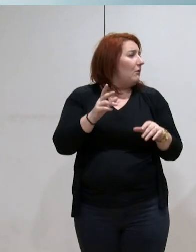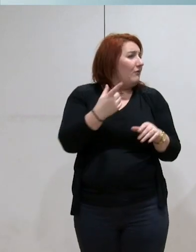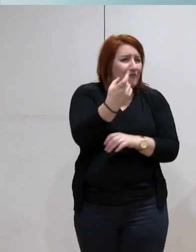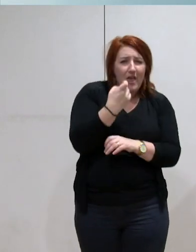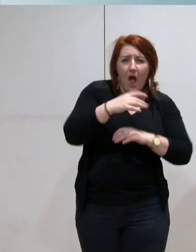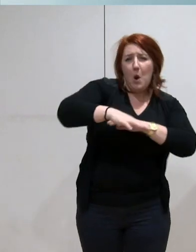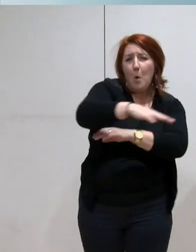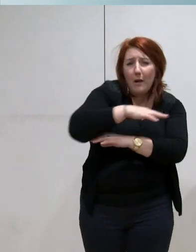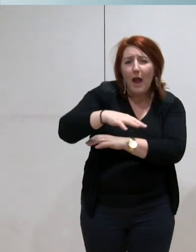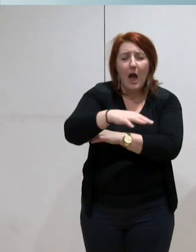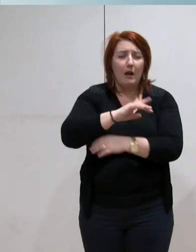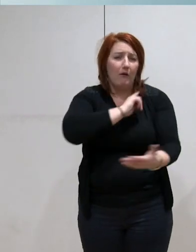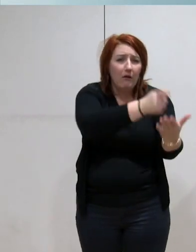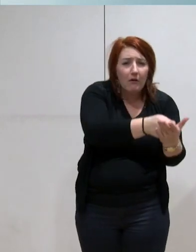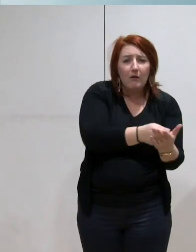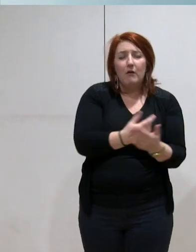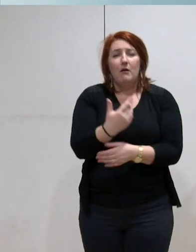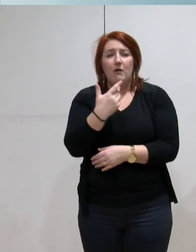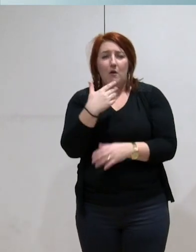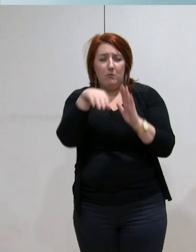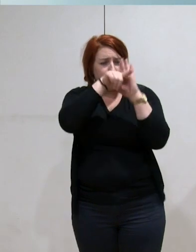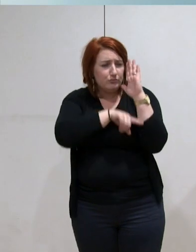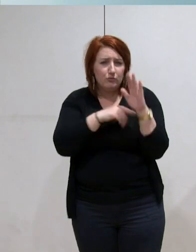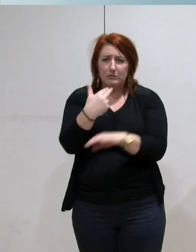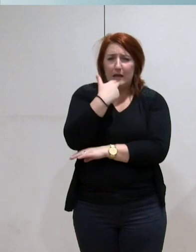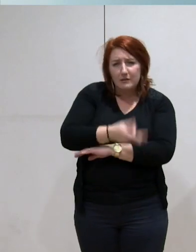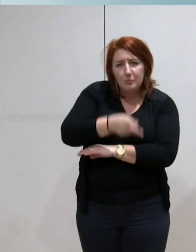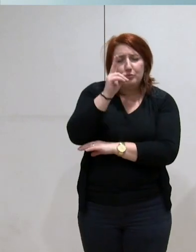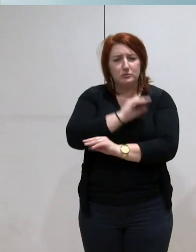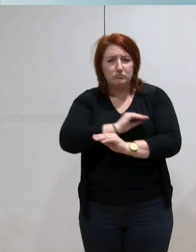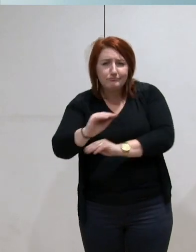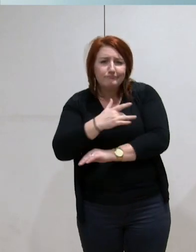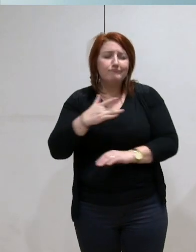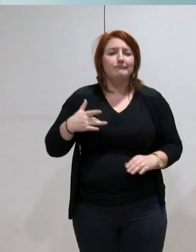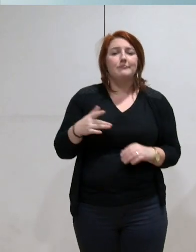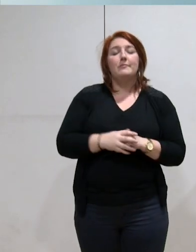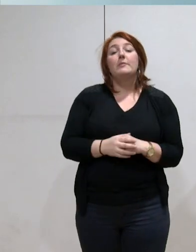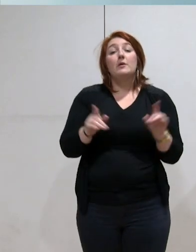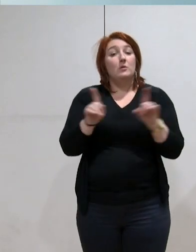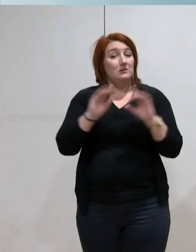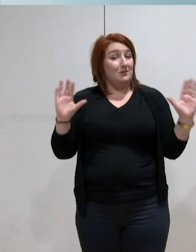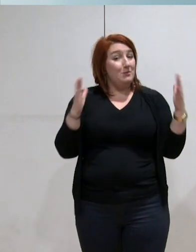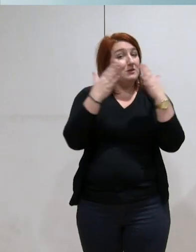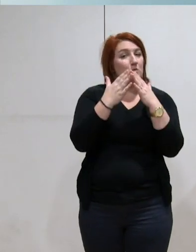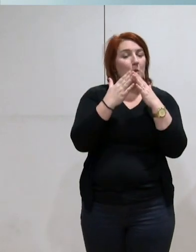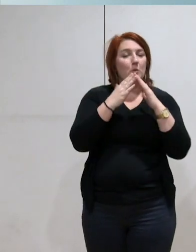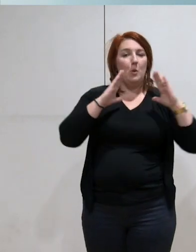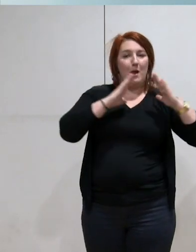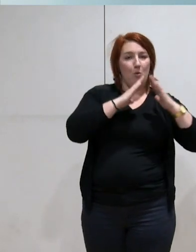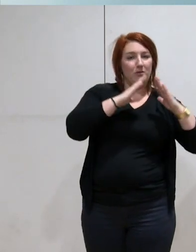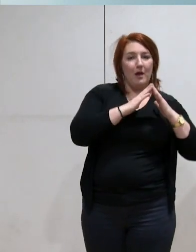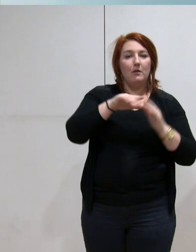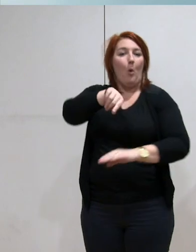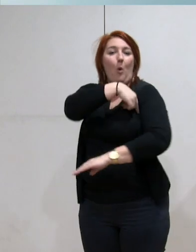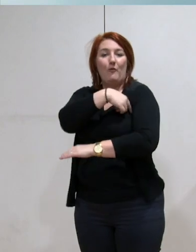pour plus de qualité et puis enfin une politique montagne avec le transfert de la Maison de la Montagne à la Maison du Tourisme pour un montant de